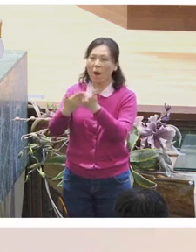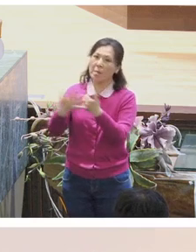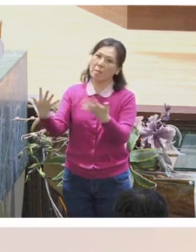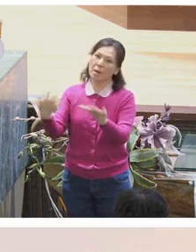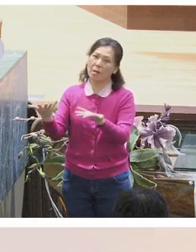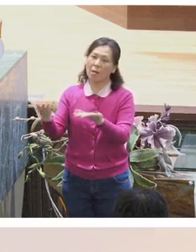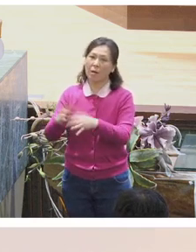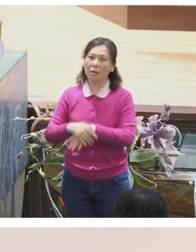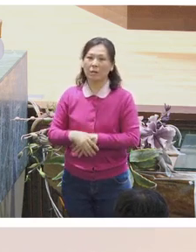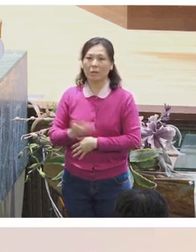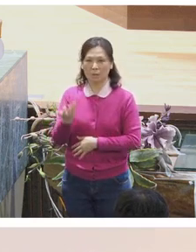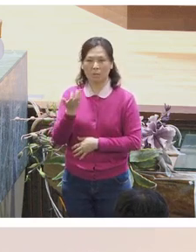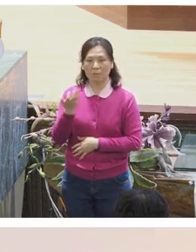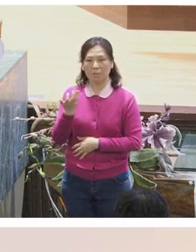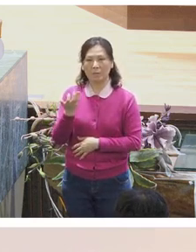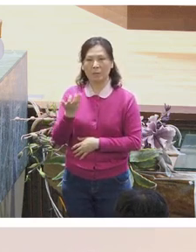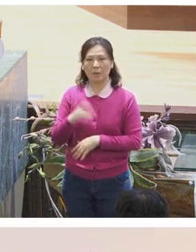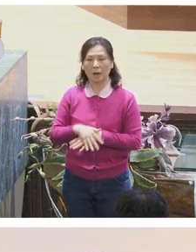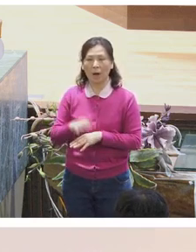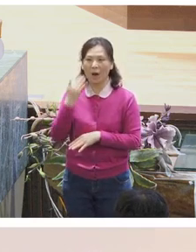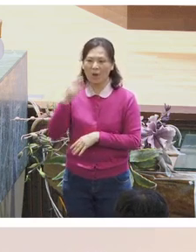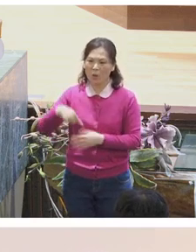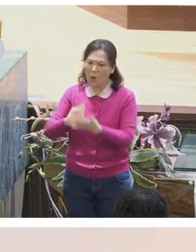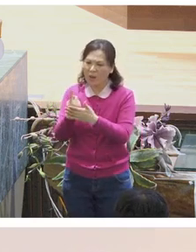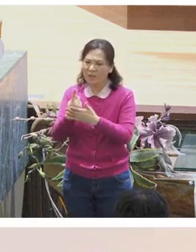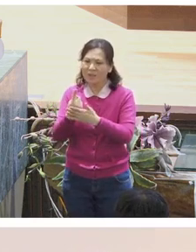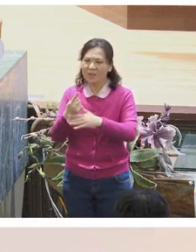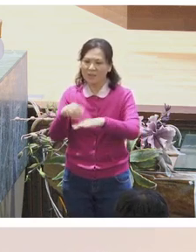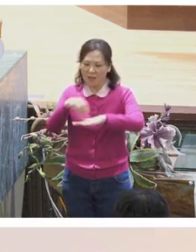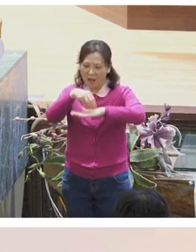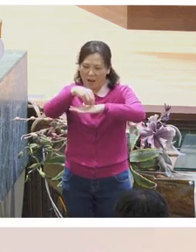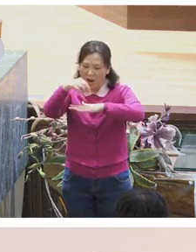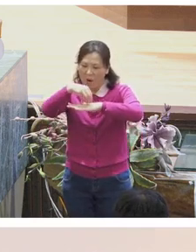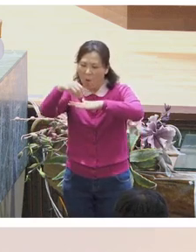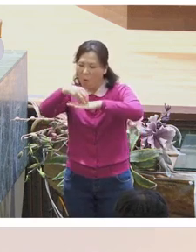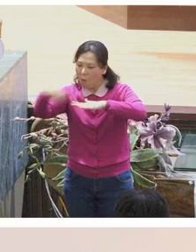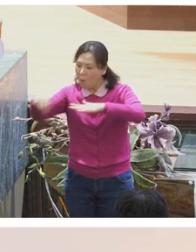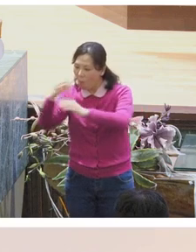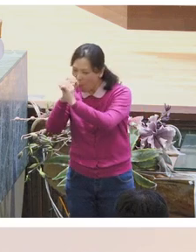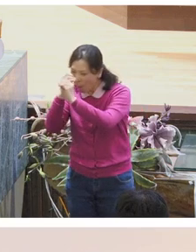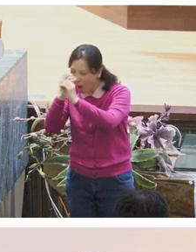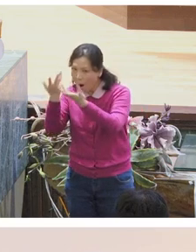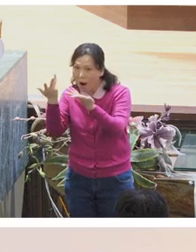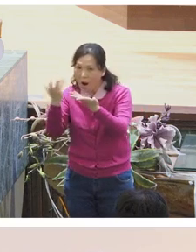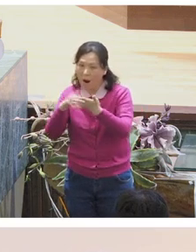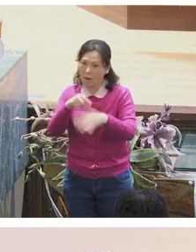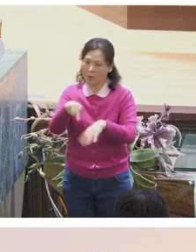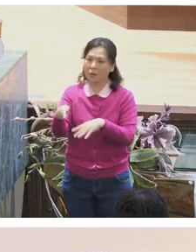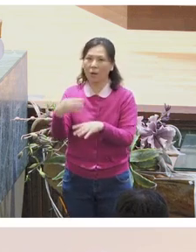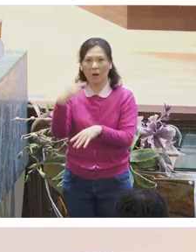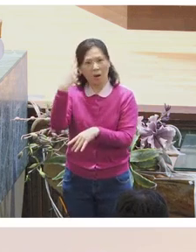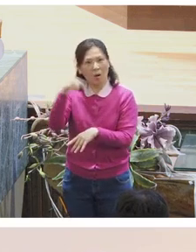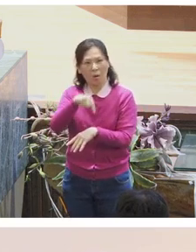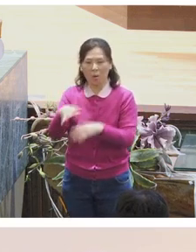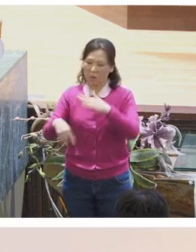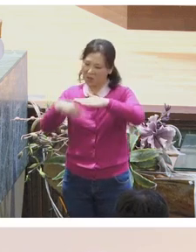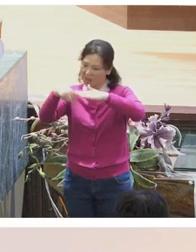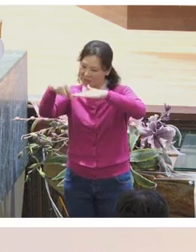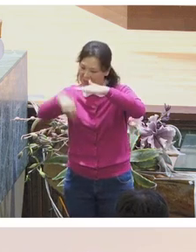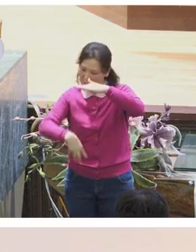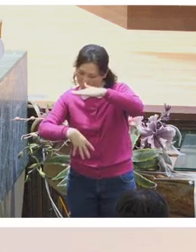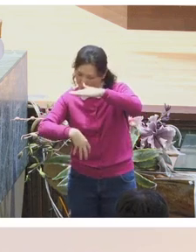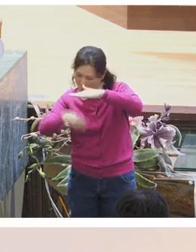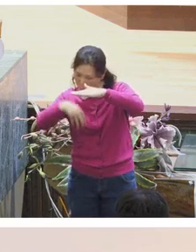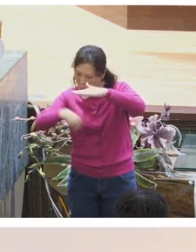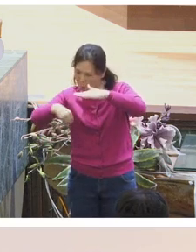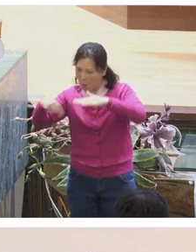刚刚这个他如果只检查上面的这些，他如果去检查上面的土壤，可能他就会得出不同的结果。那如果今天